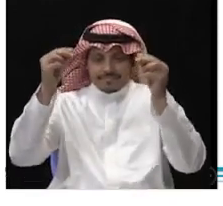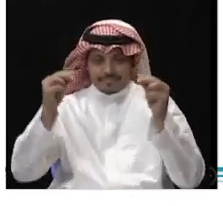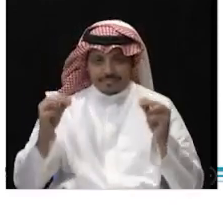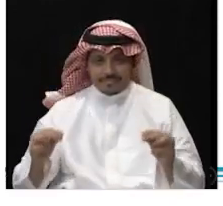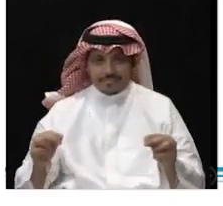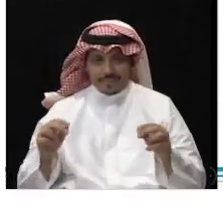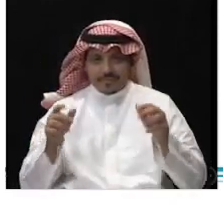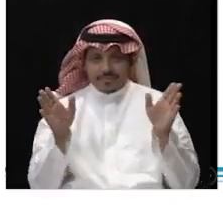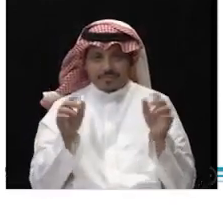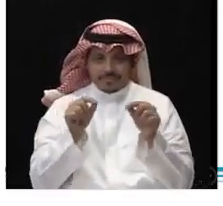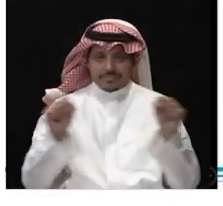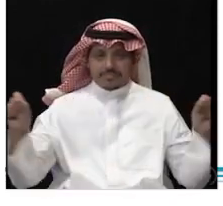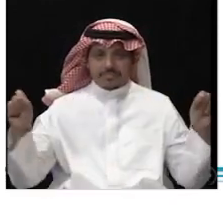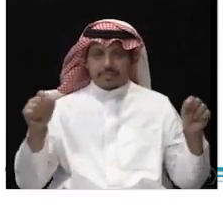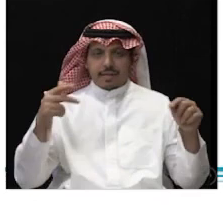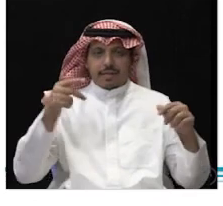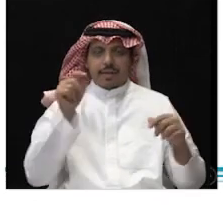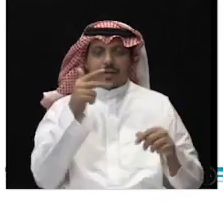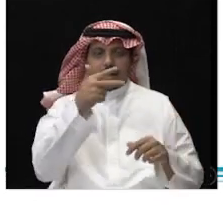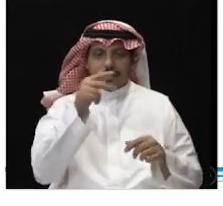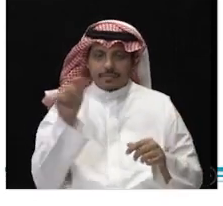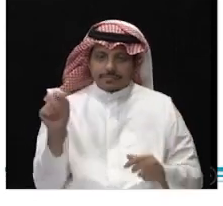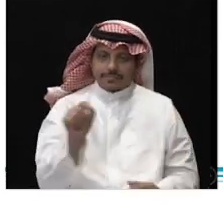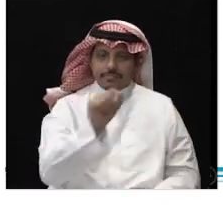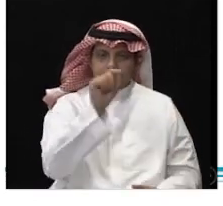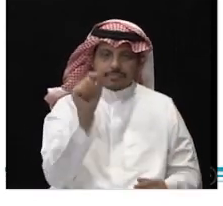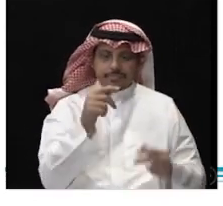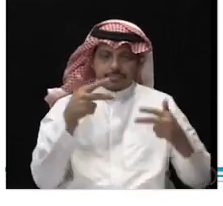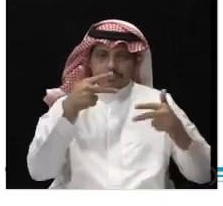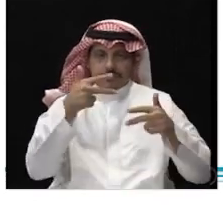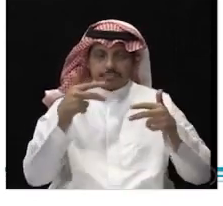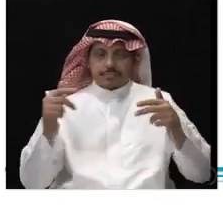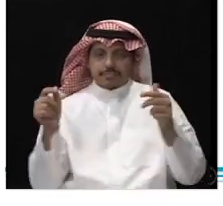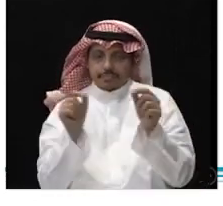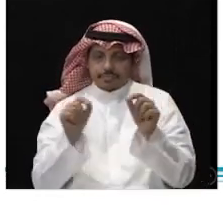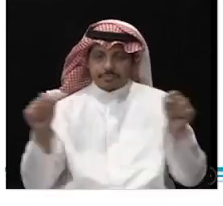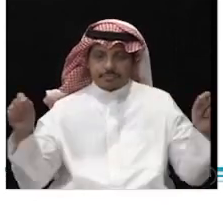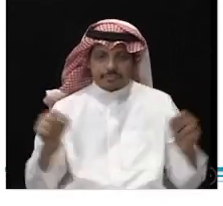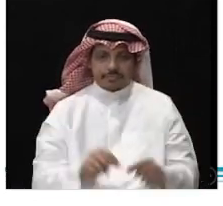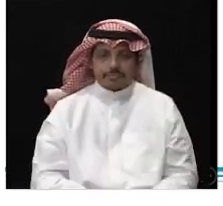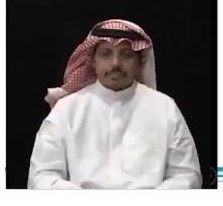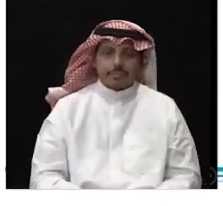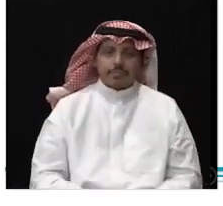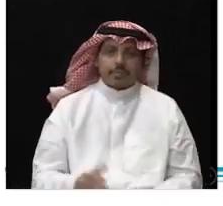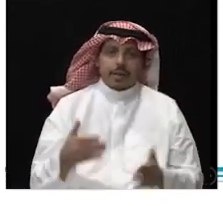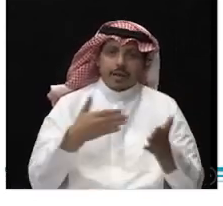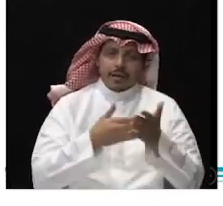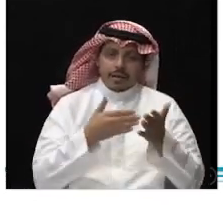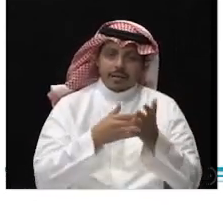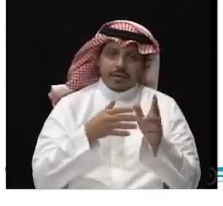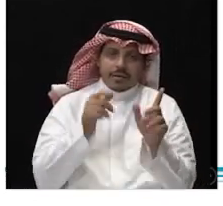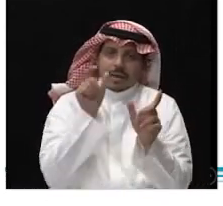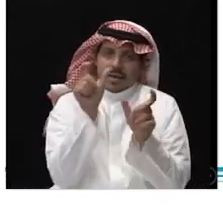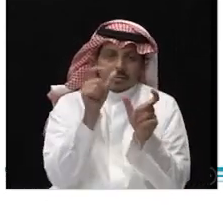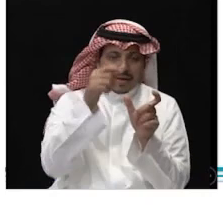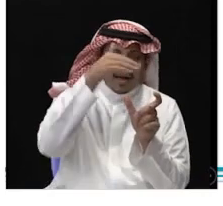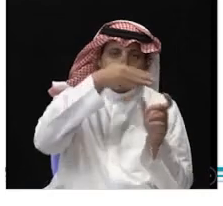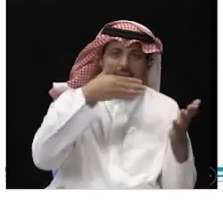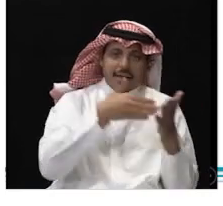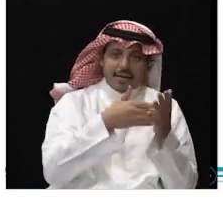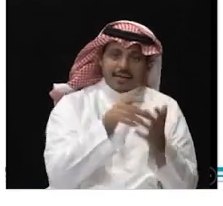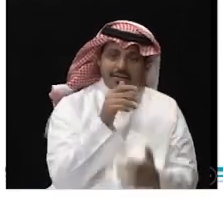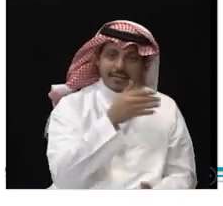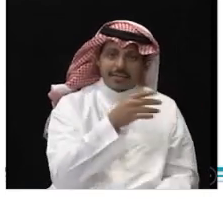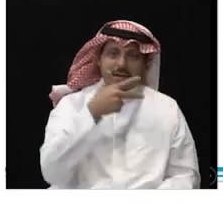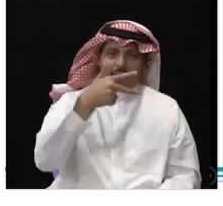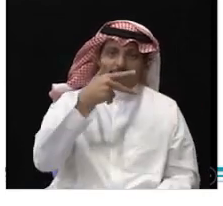الكسرة، وهنا في آخر الكلمة متصلة منفصلة، أحسنتم، منفصلة، لأن الألف من الحروف التي ليس